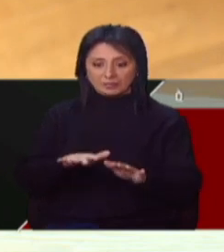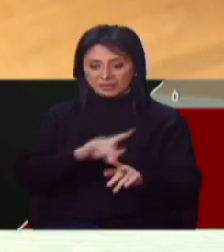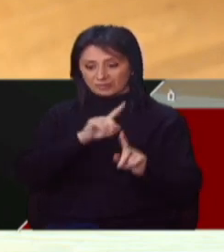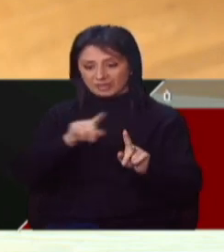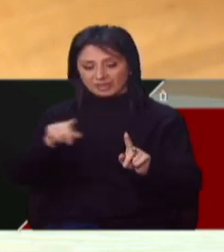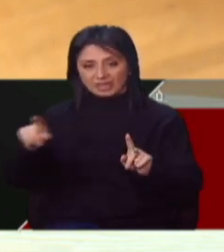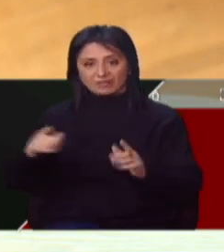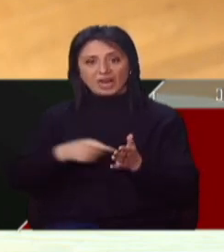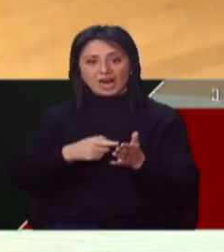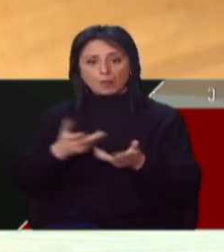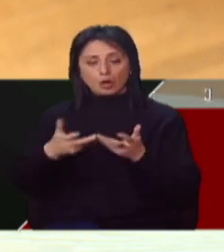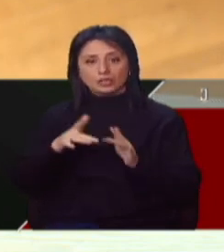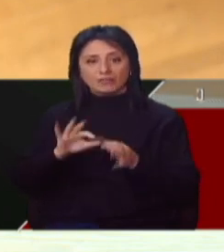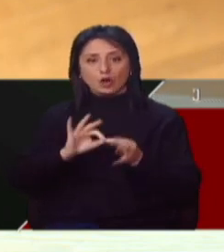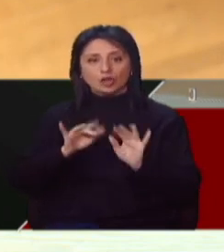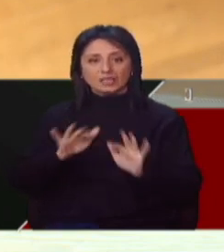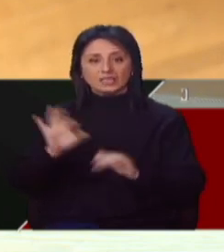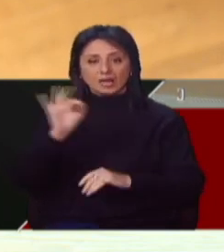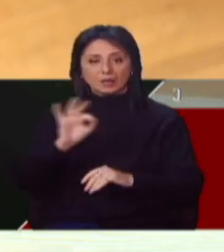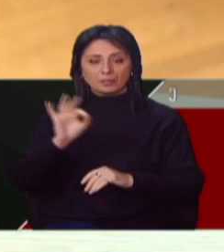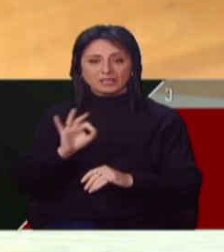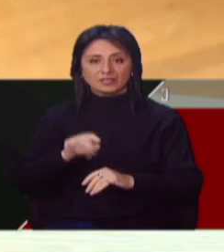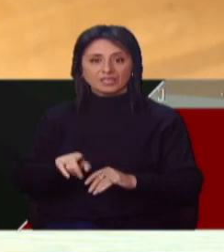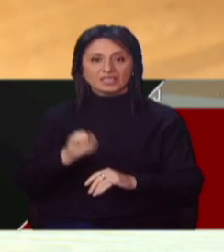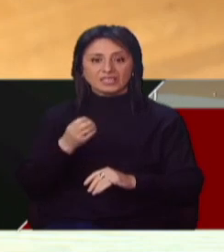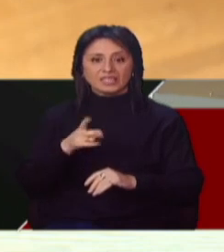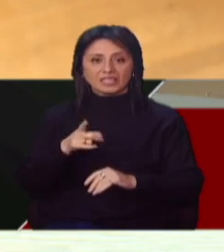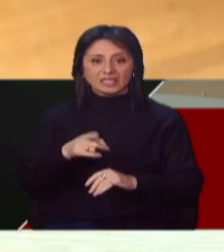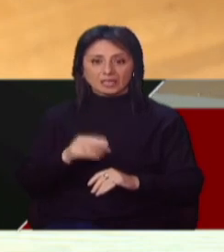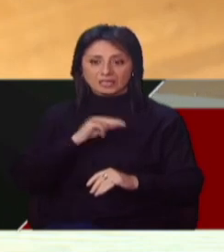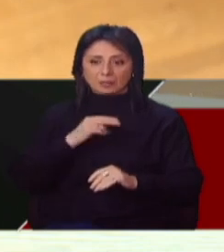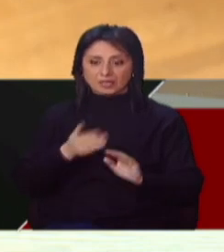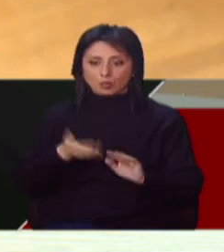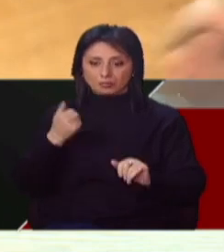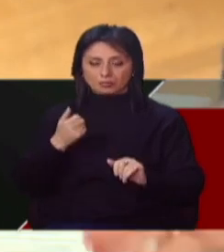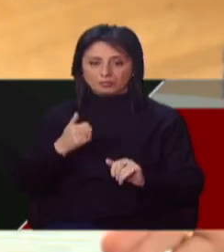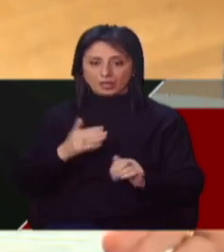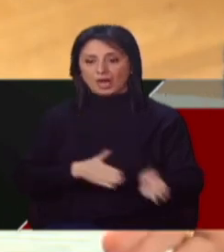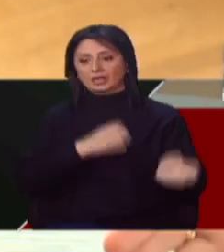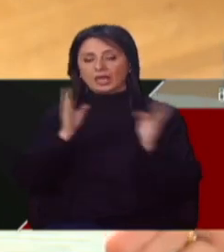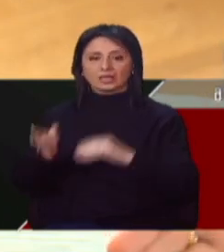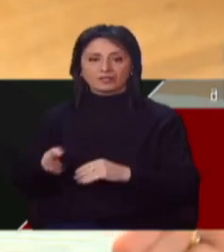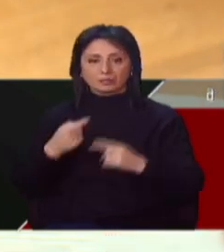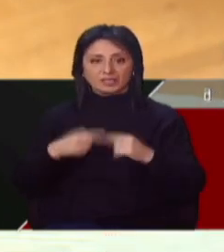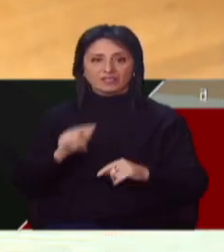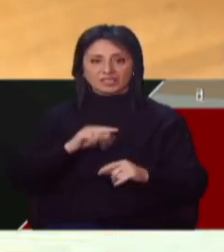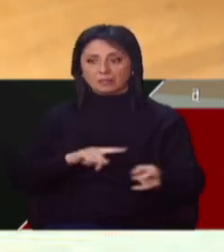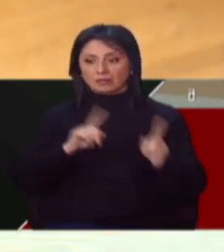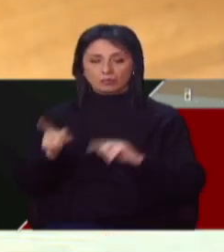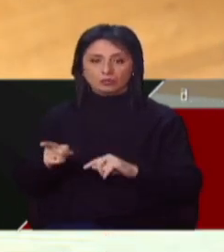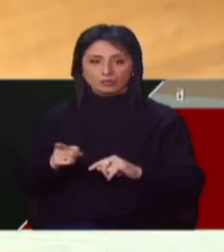rigi gamozebebi mimdinarebs konkretur sakmeebze ხა ეს კიდევ მოწყვეტო ამ სამსახურს და გადაიტანო სხვა